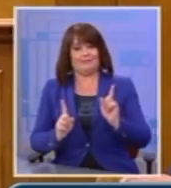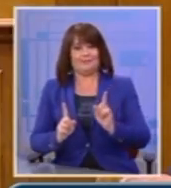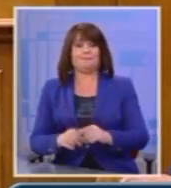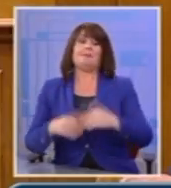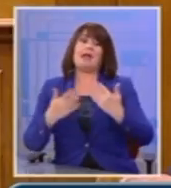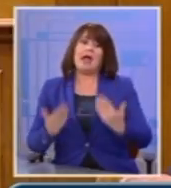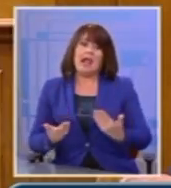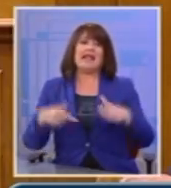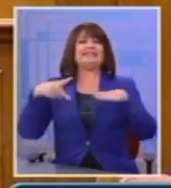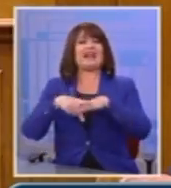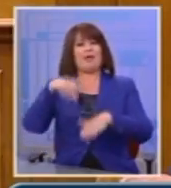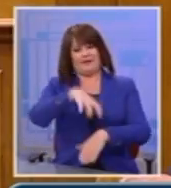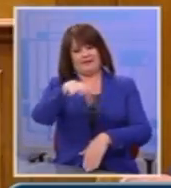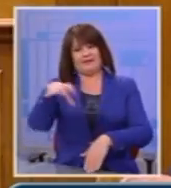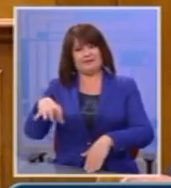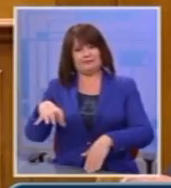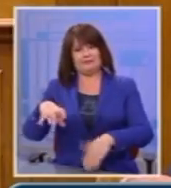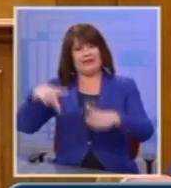Παρά τις κλειστές τράπεζες,